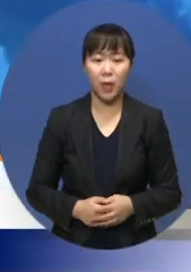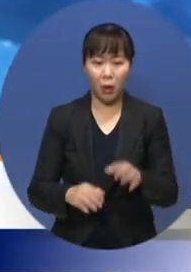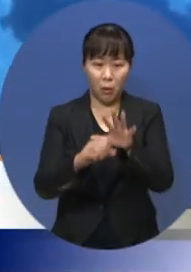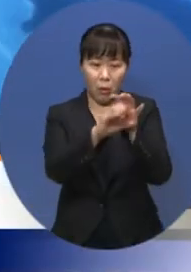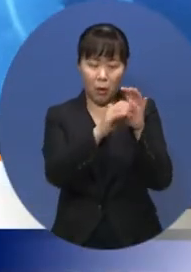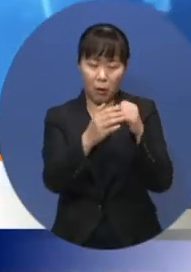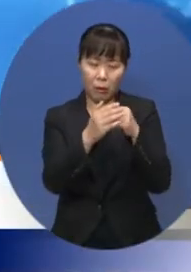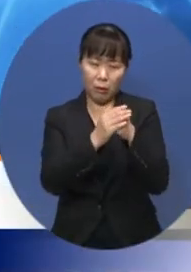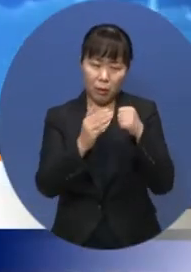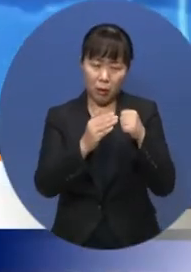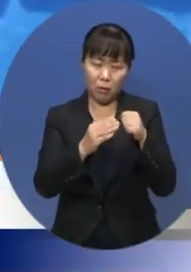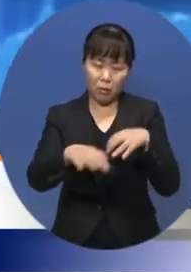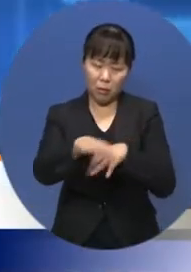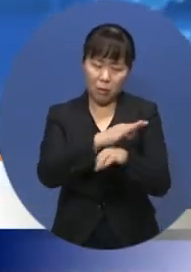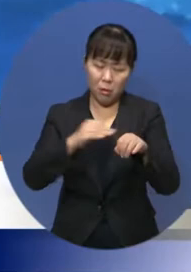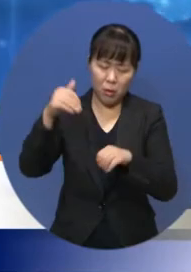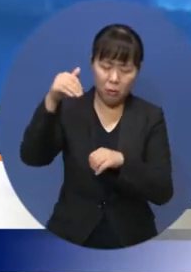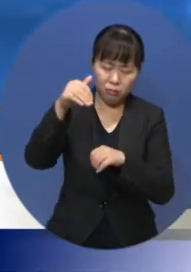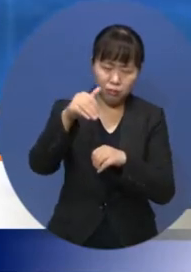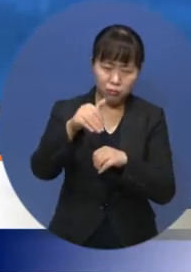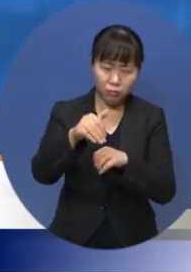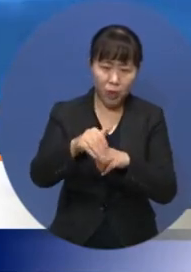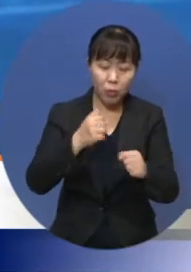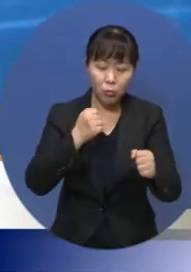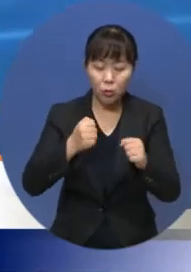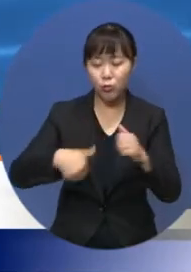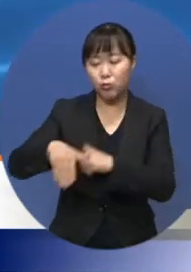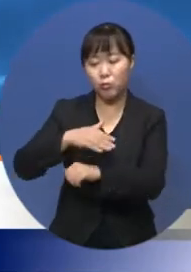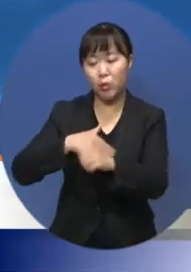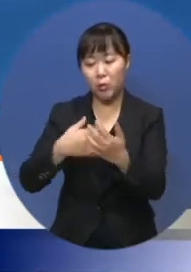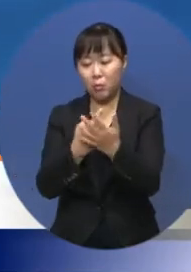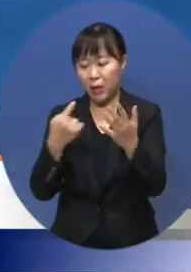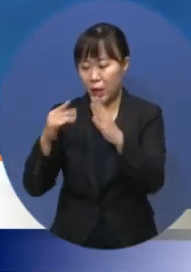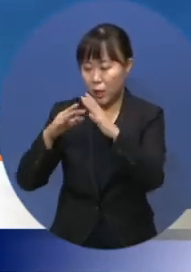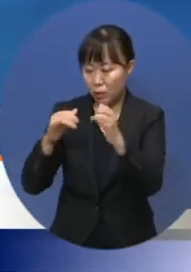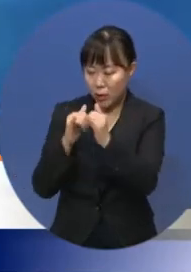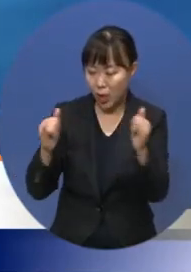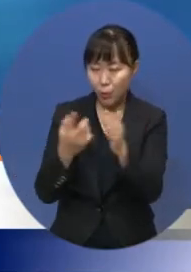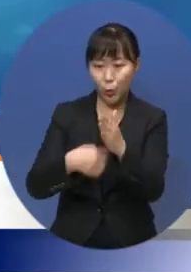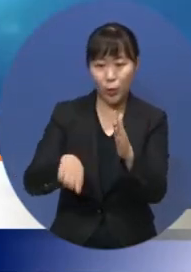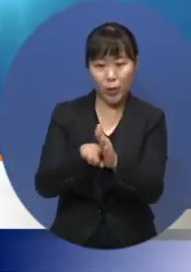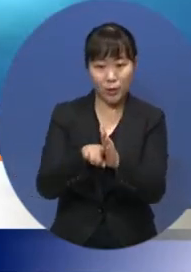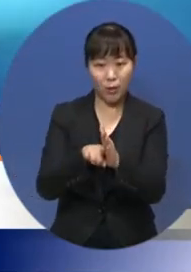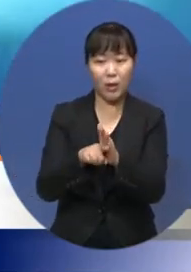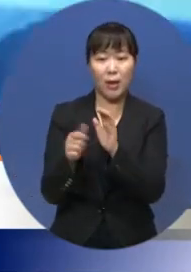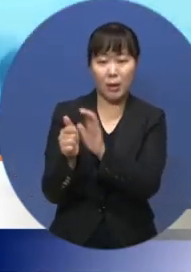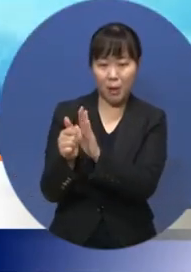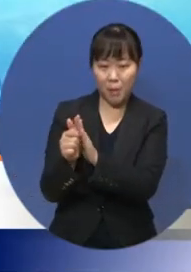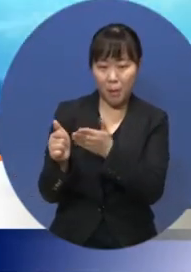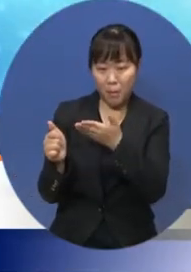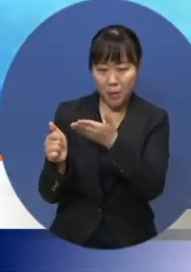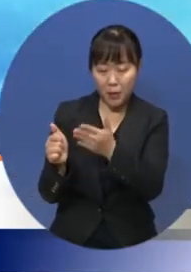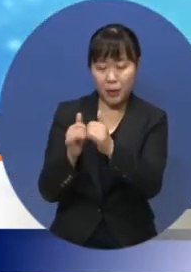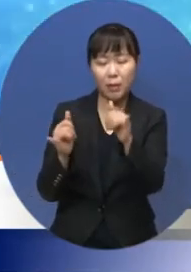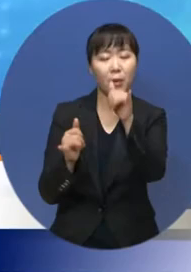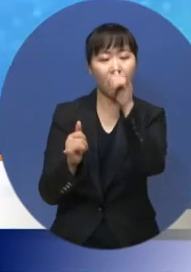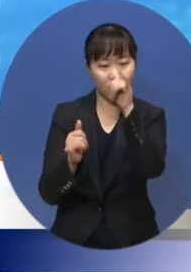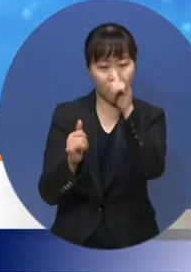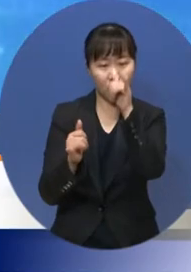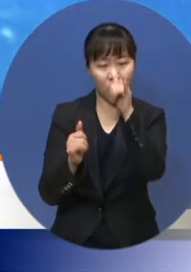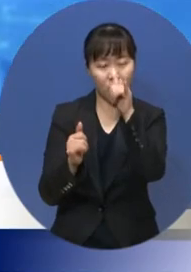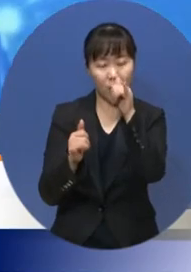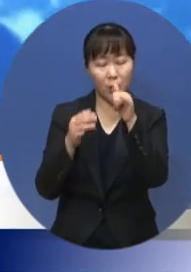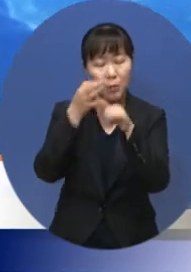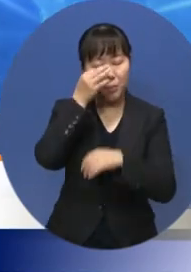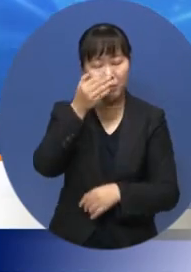코로나19로 얼어붙은 경제 상황 속에서도 주위 소외된 이웃을 위해 따뜻한 손길을 이어오고 있는 이가 있어